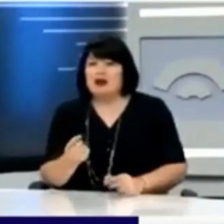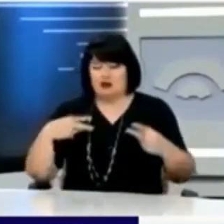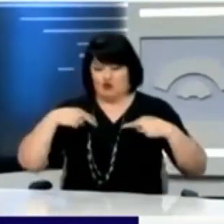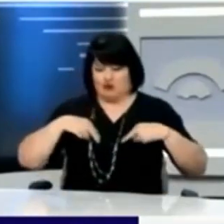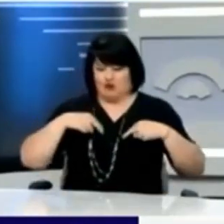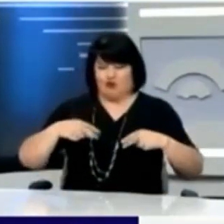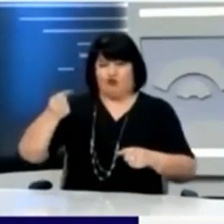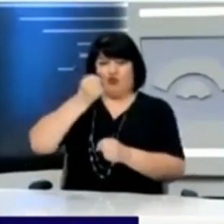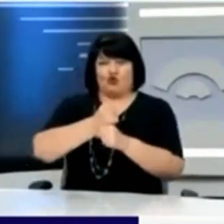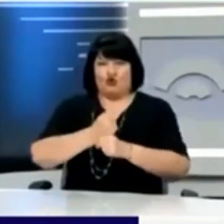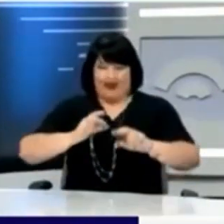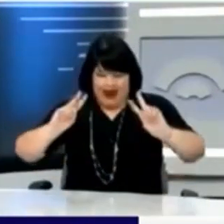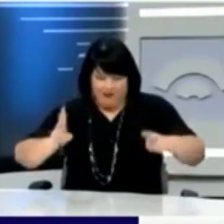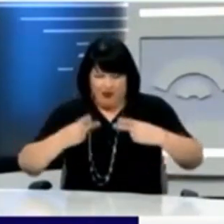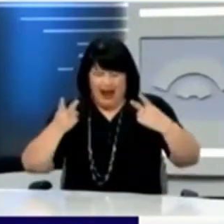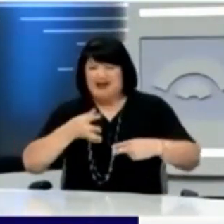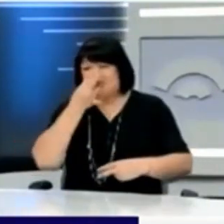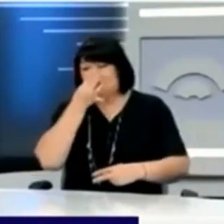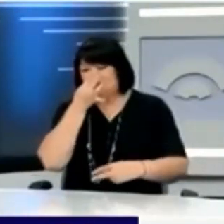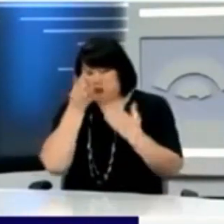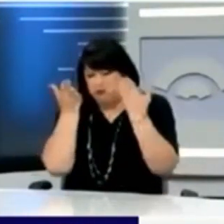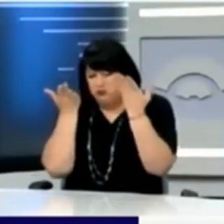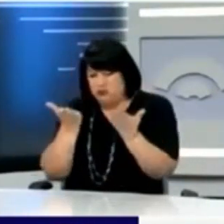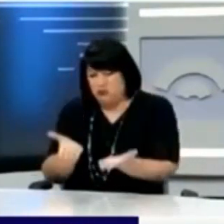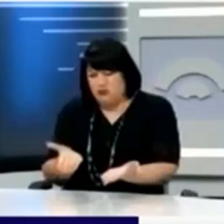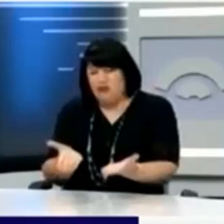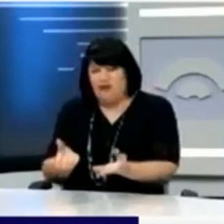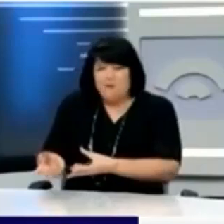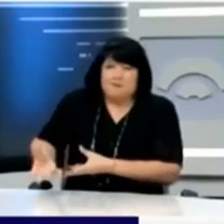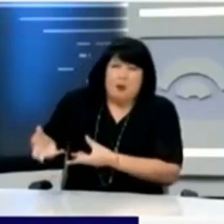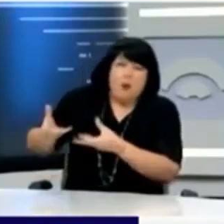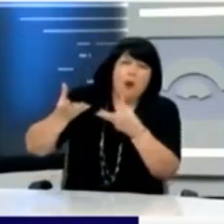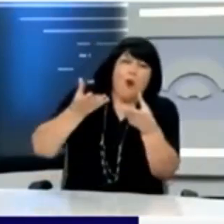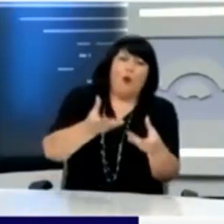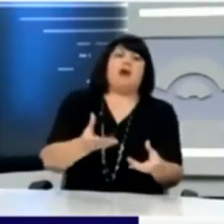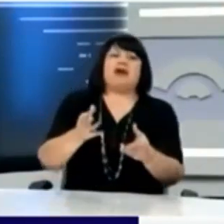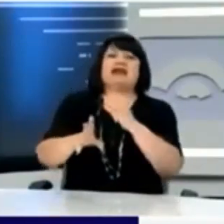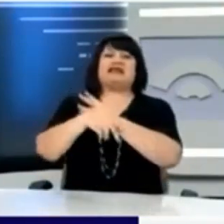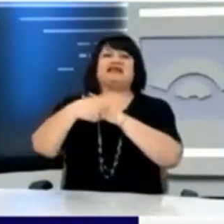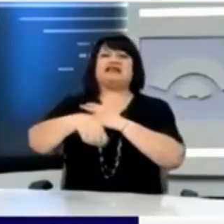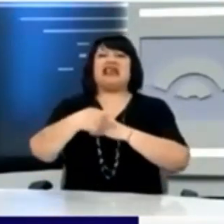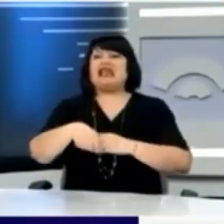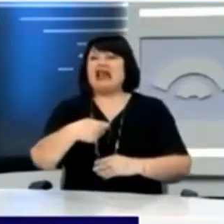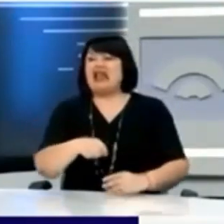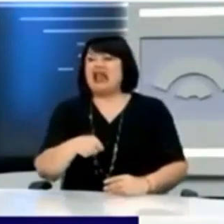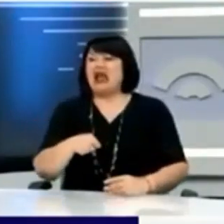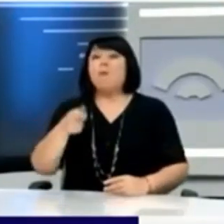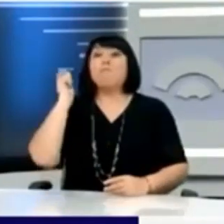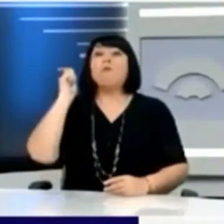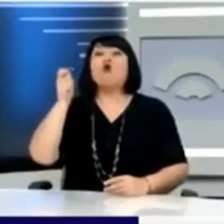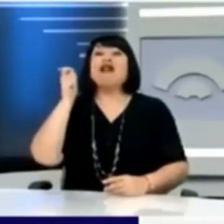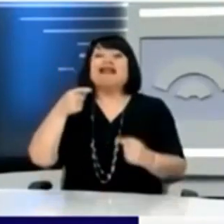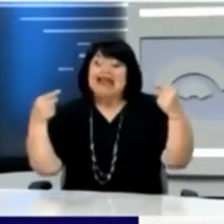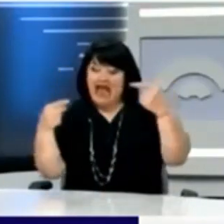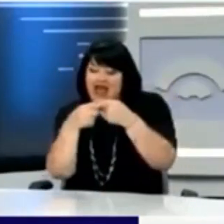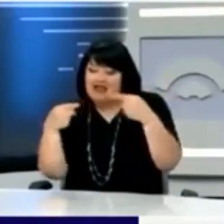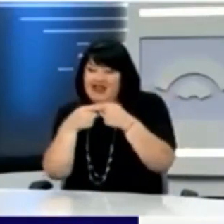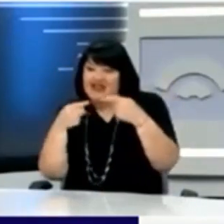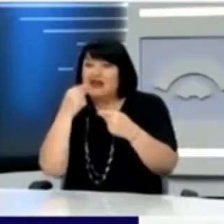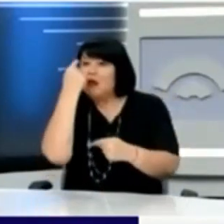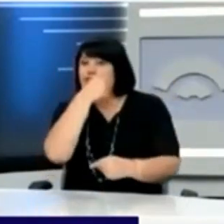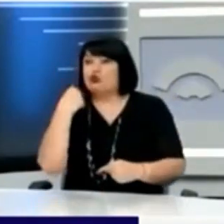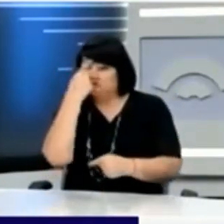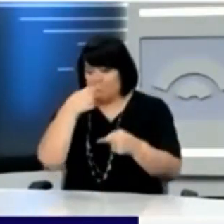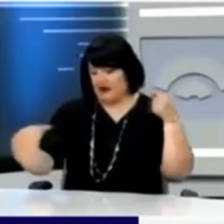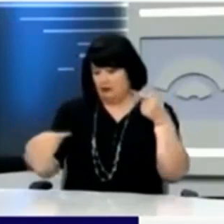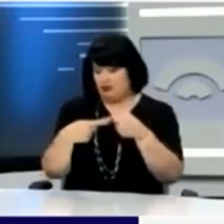Δημοκρατίας. Αποκάλυψα αυτές τις βρωμιές, τις έστειλα στον εισαγγελέα και με αυτόν έχω πολιτική αντιδικία. Δεν έχω